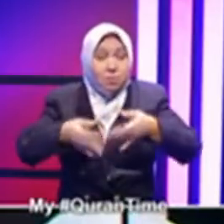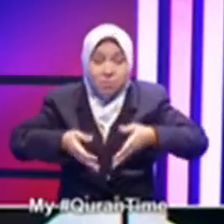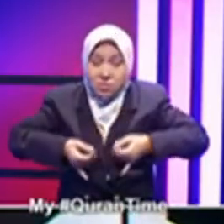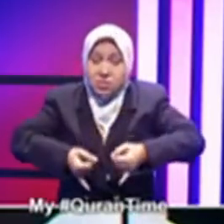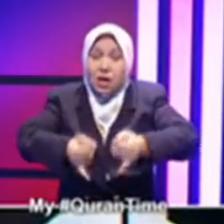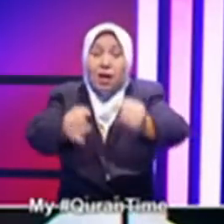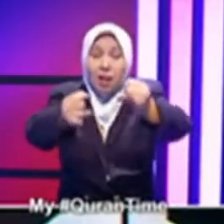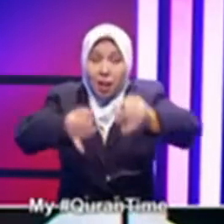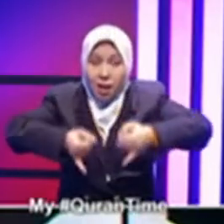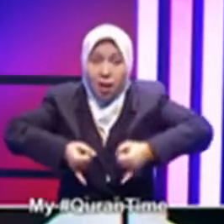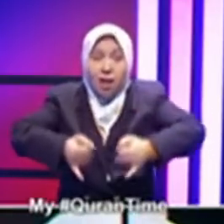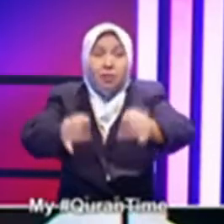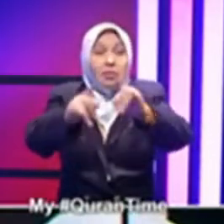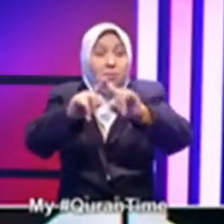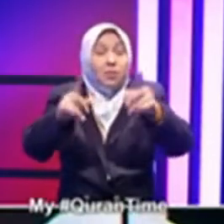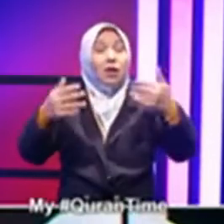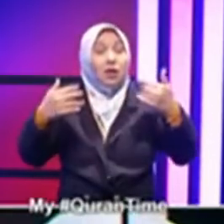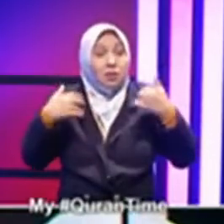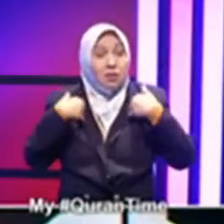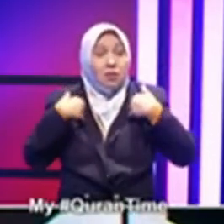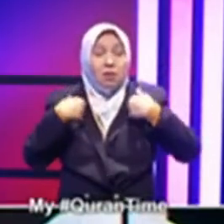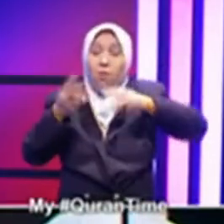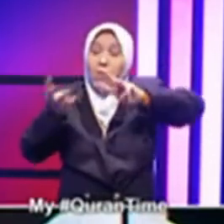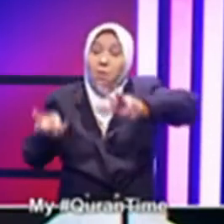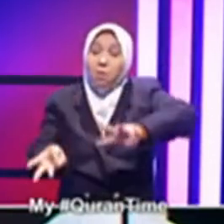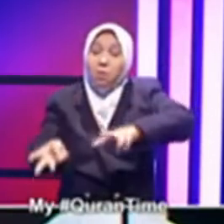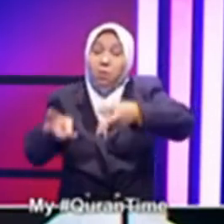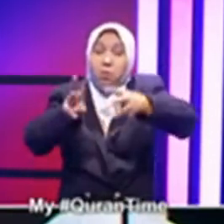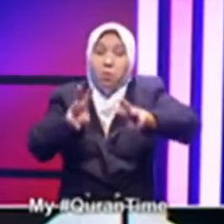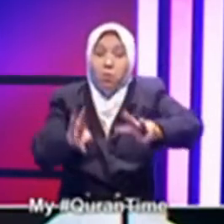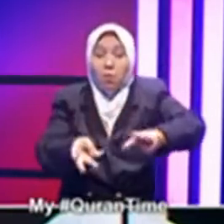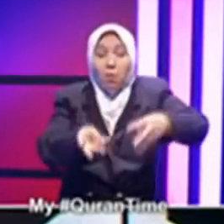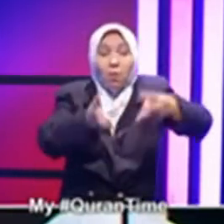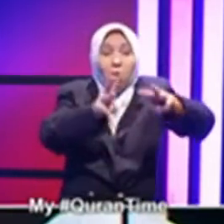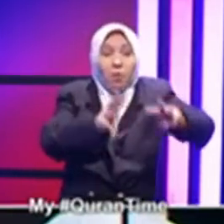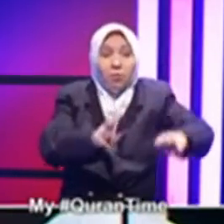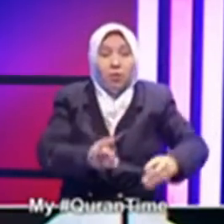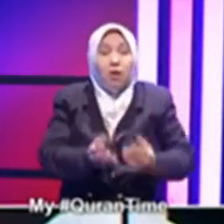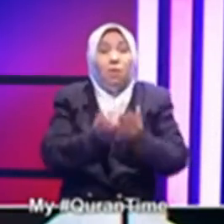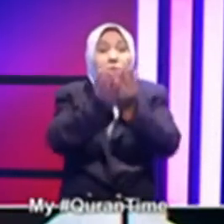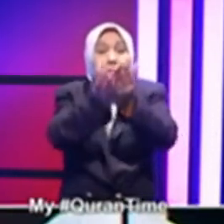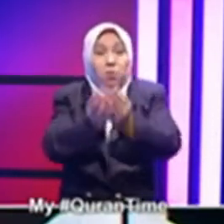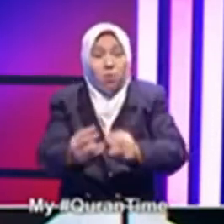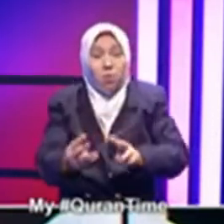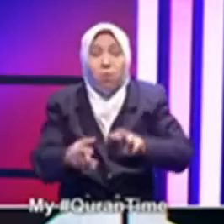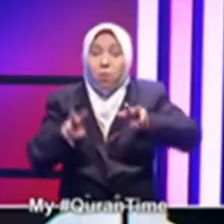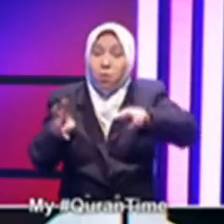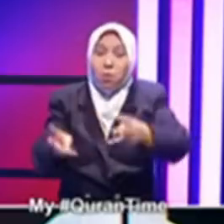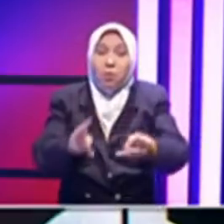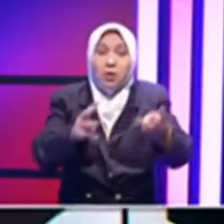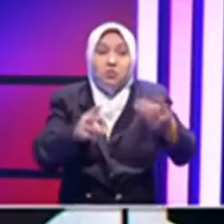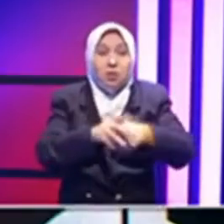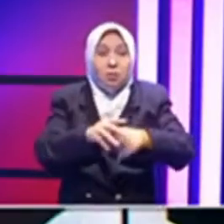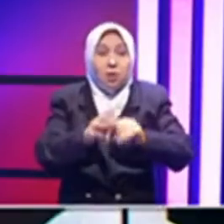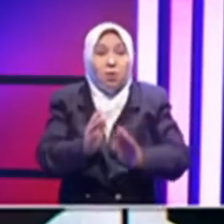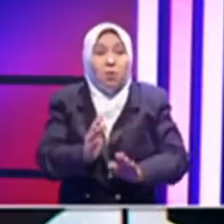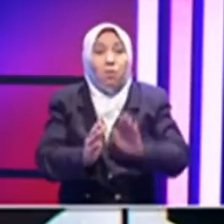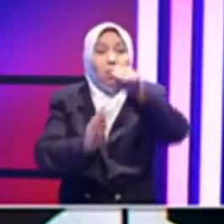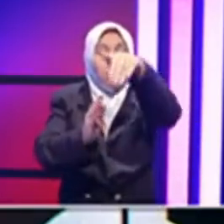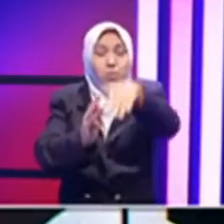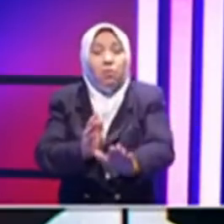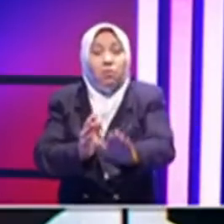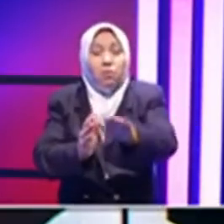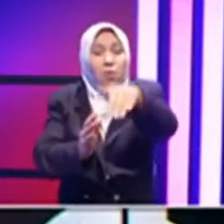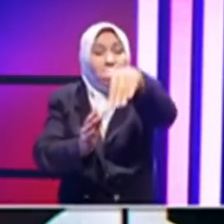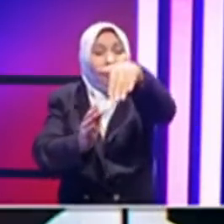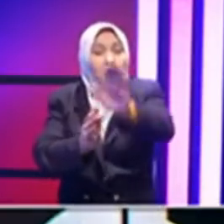macam ni je, tapi ada ombak-ombak tu. Bila naik boat itu dia, macam kita naik bunggul. Boom jatuh.